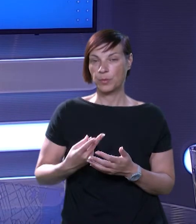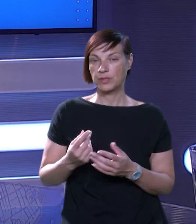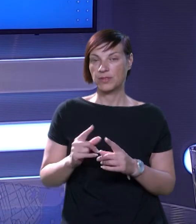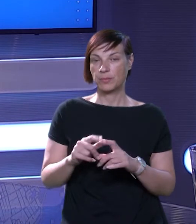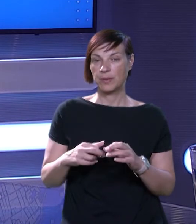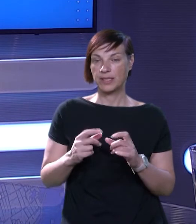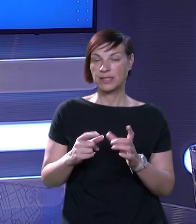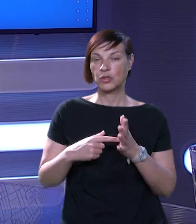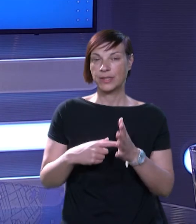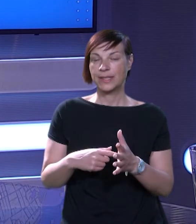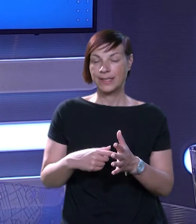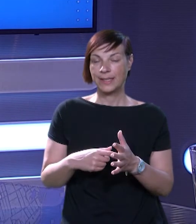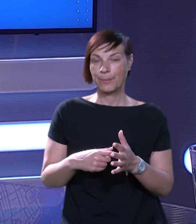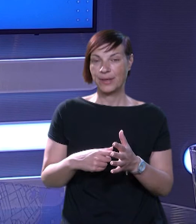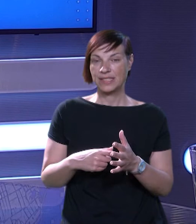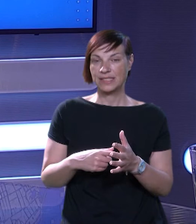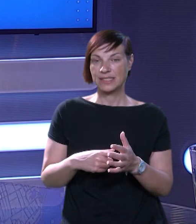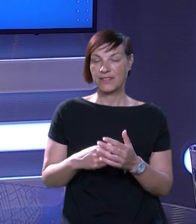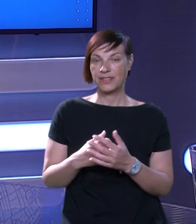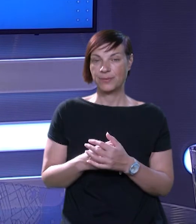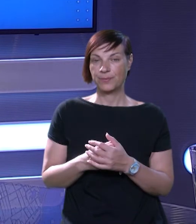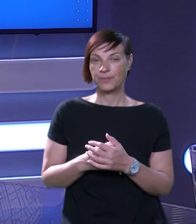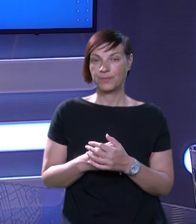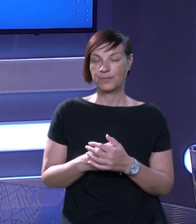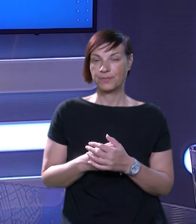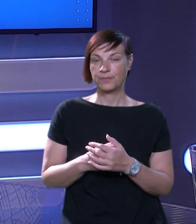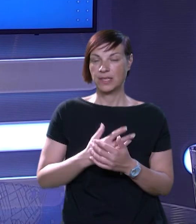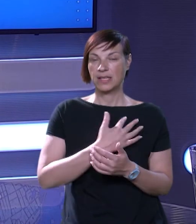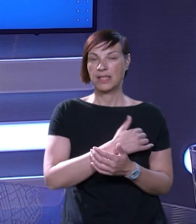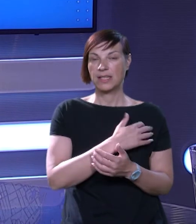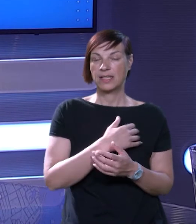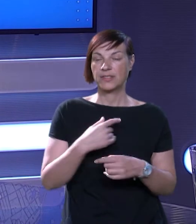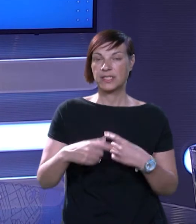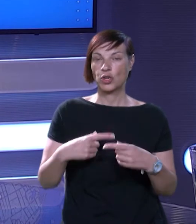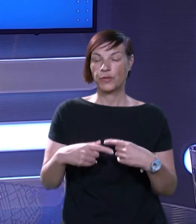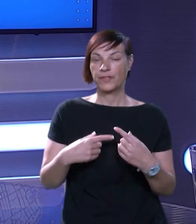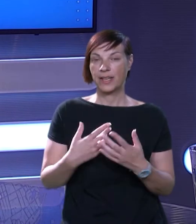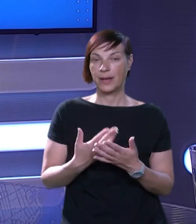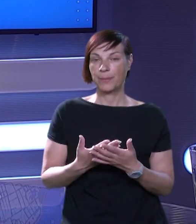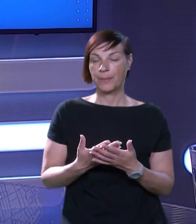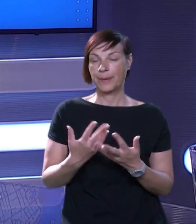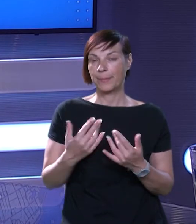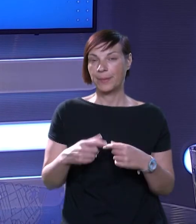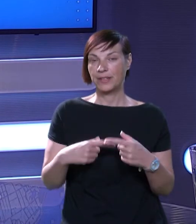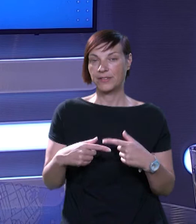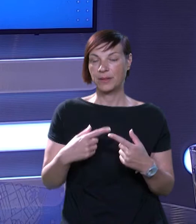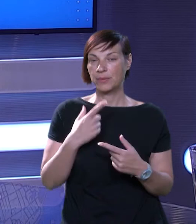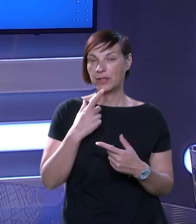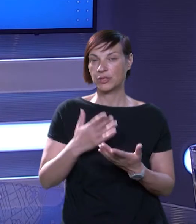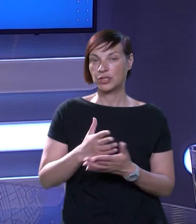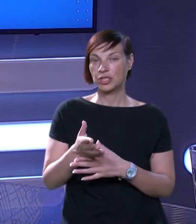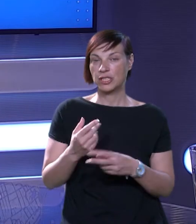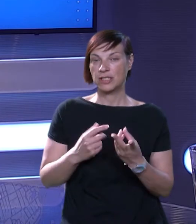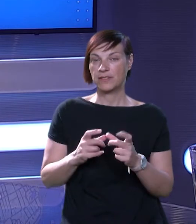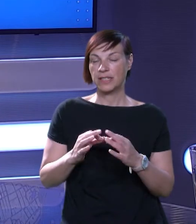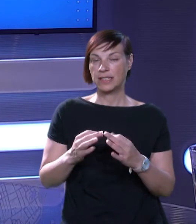pozvan bio u Parizu da predstavi, bilo je neko predstavljanje hrvatskog filma, bilo je par filmova koji su išli,